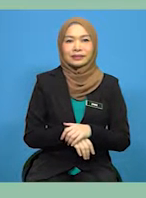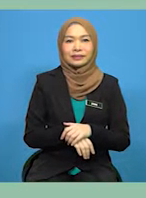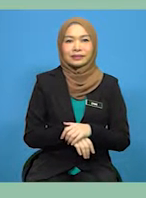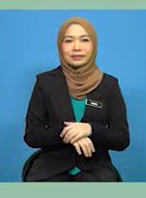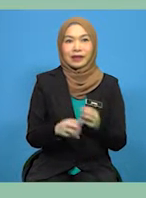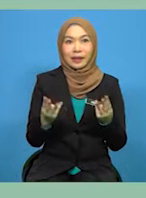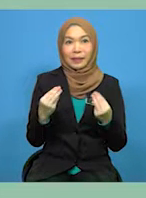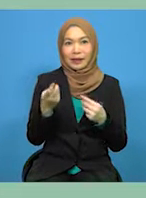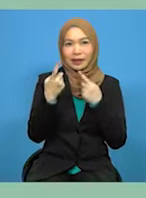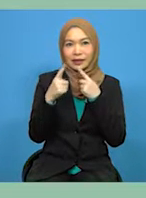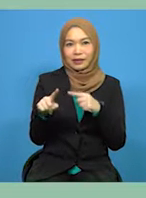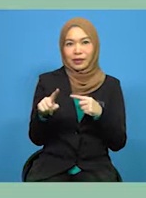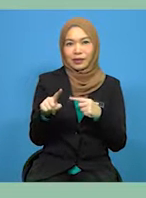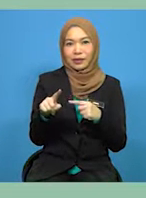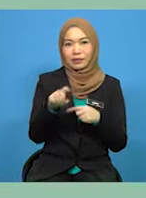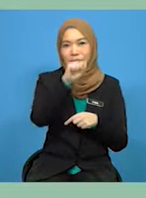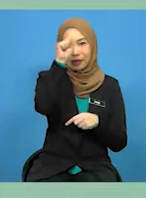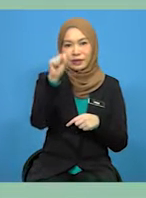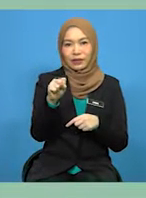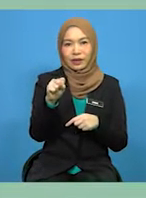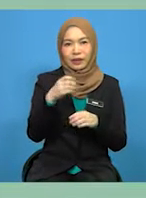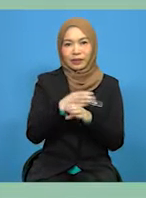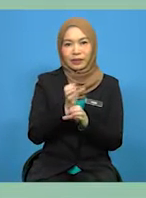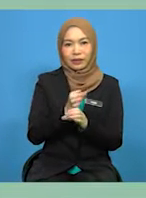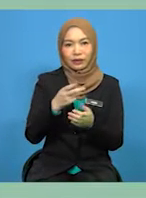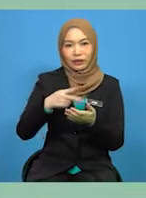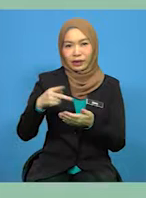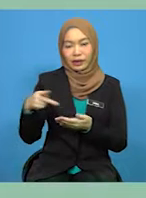esei. Lihat paparan.